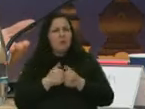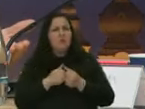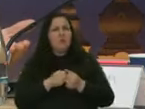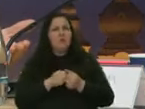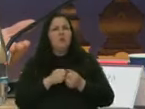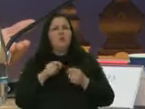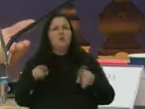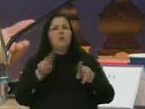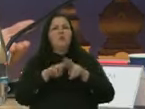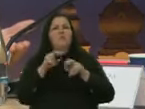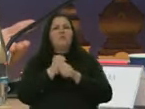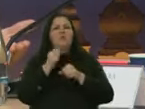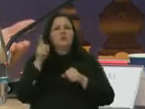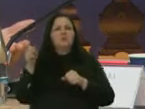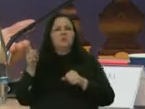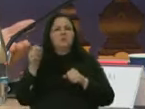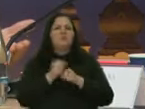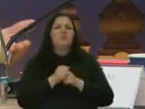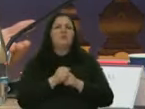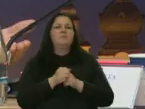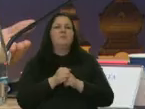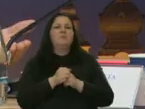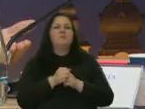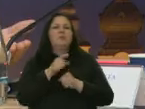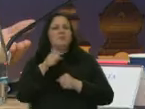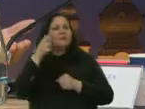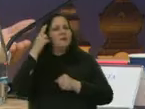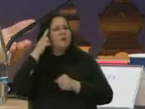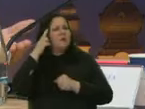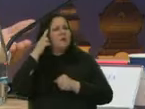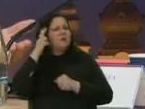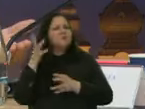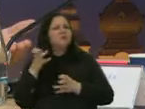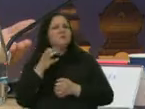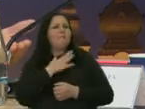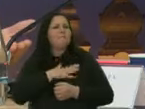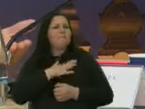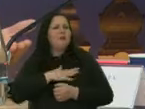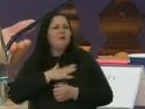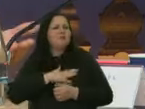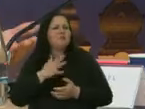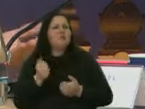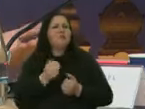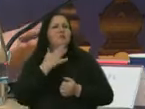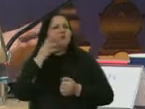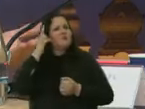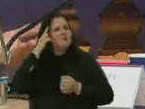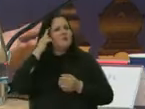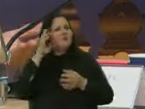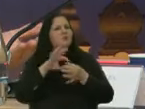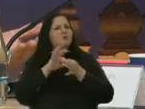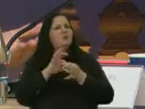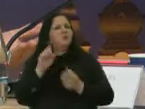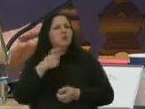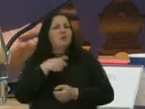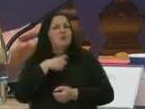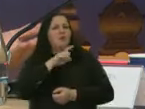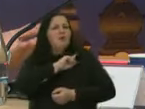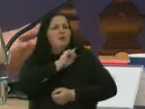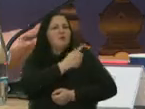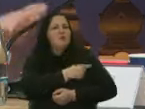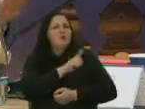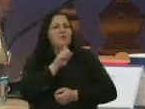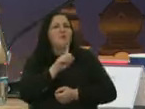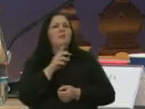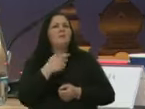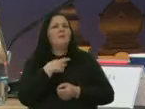detonez în direct cum o faceți voi. Vă detonați în direct. Vă recunoașteți clientelismul, vă recunoașteți partizanatul, vă recunoașteți incapacitatea de a putea